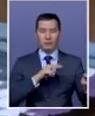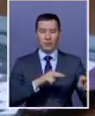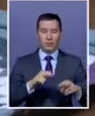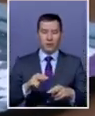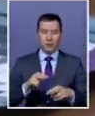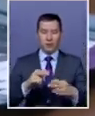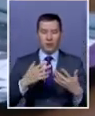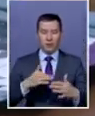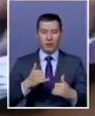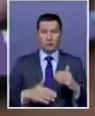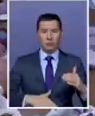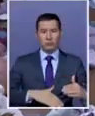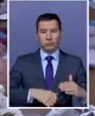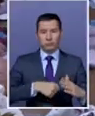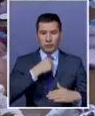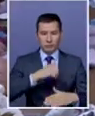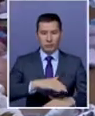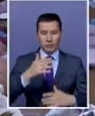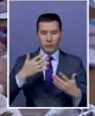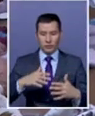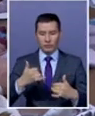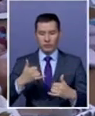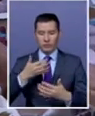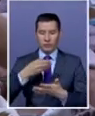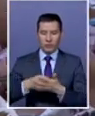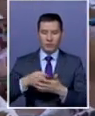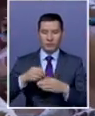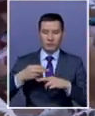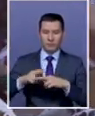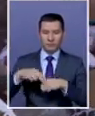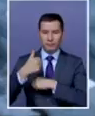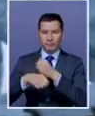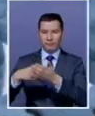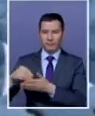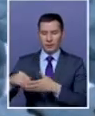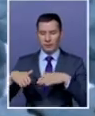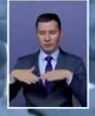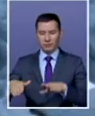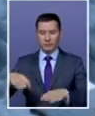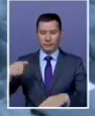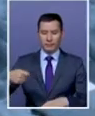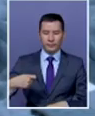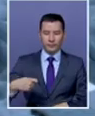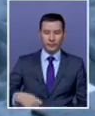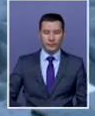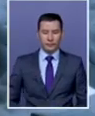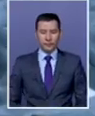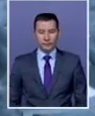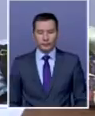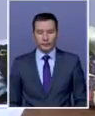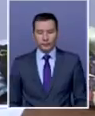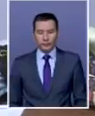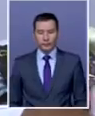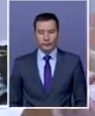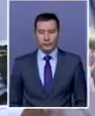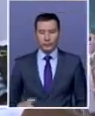босқа жібермей курсқа қатысып жатыр. Ал дүкеннің ашылуы өзіне үлкен мотивация болғанын айтады. Өйткені жасаған бұйымы өтімді болу үшін